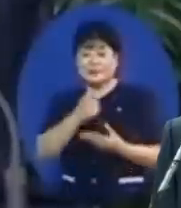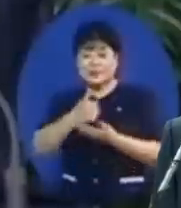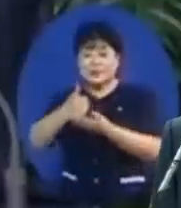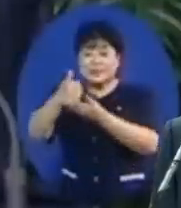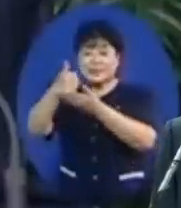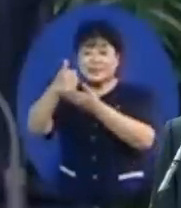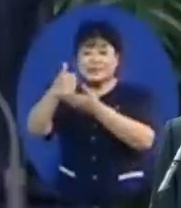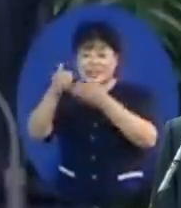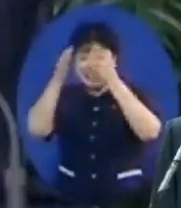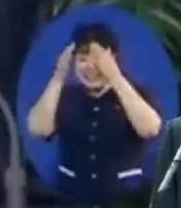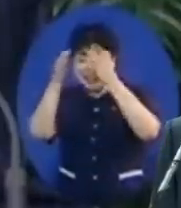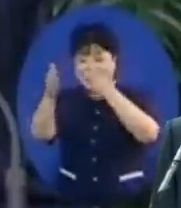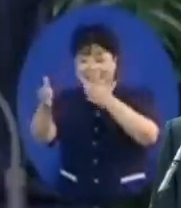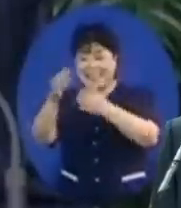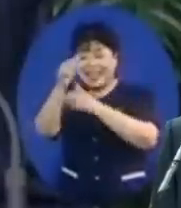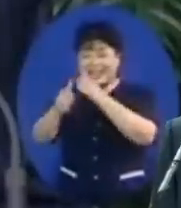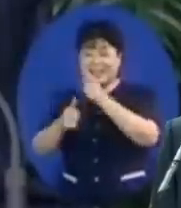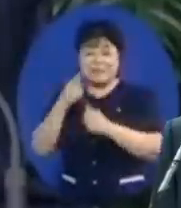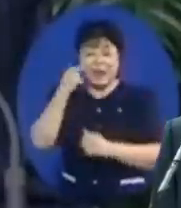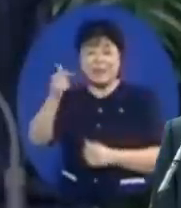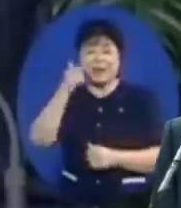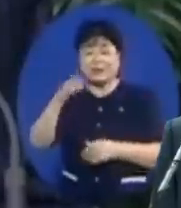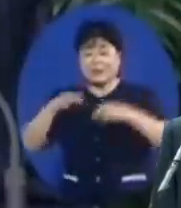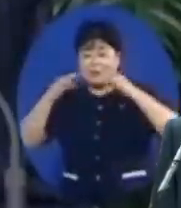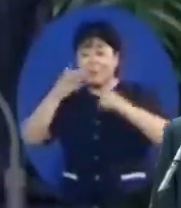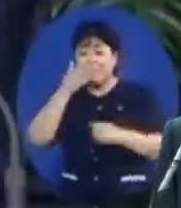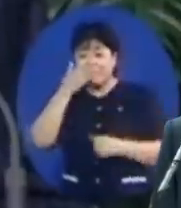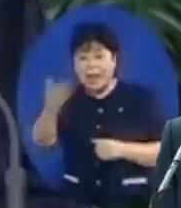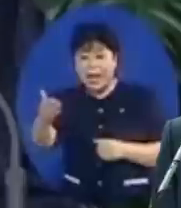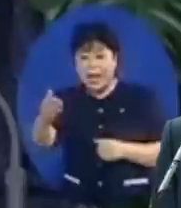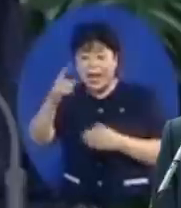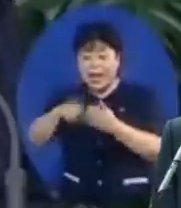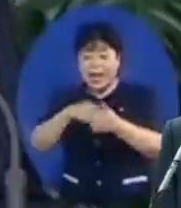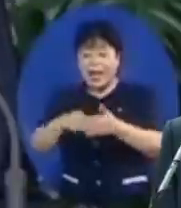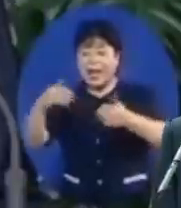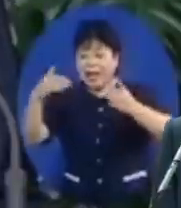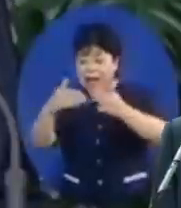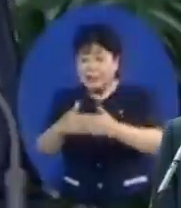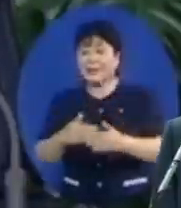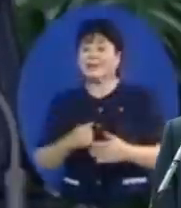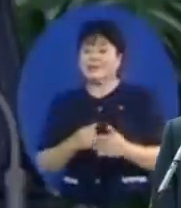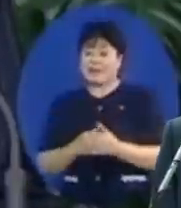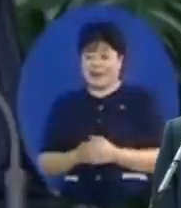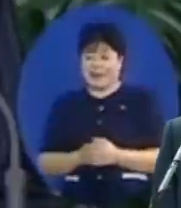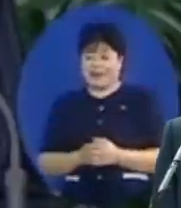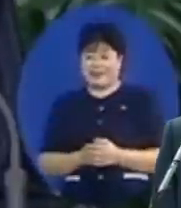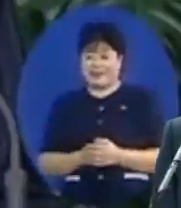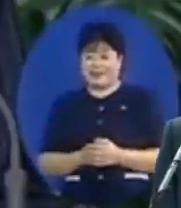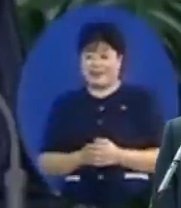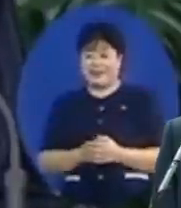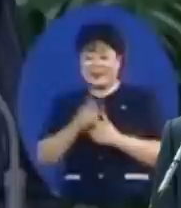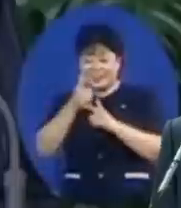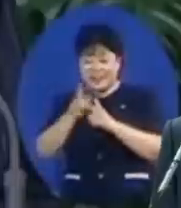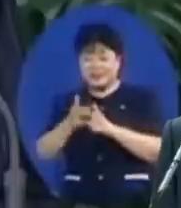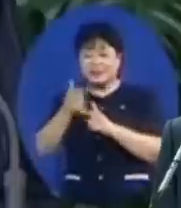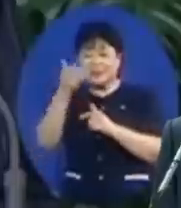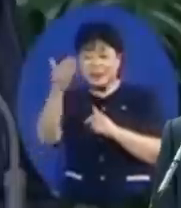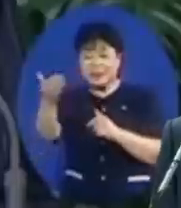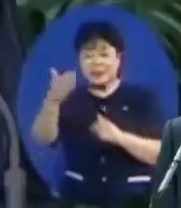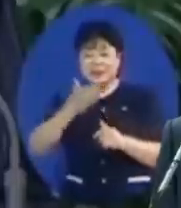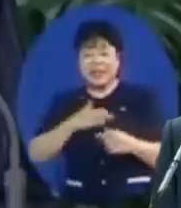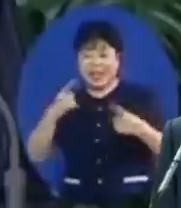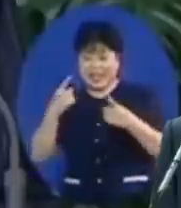주님을 향해서 하나님 아바아버지라 부를 수 있는 것은 갚았기 때문에 그런 것입니다. 우리 주 예수님이 여러분과